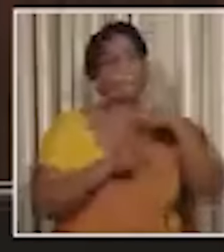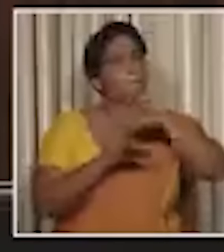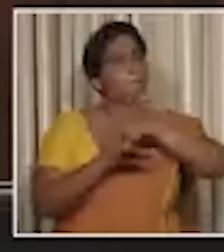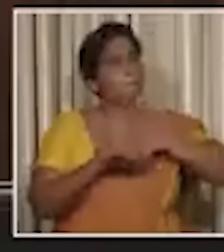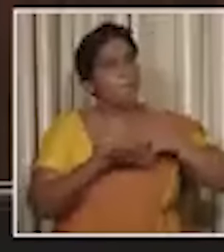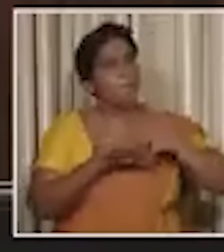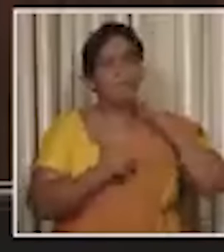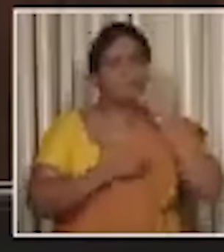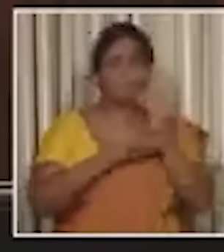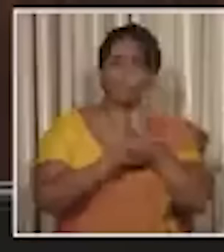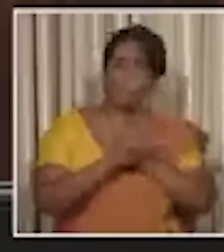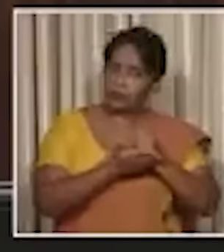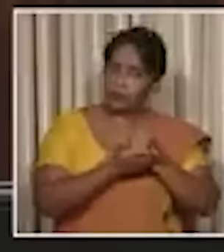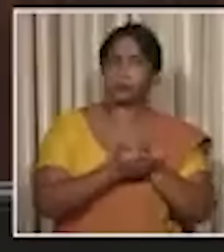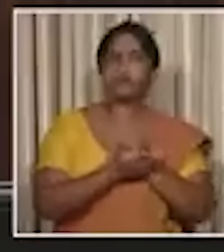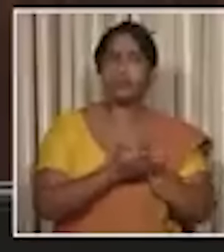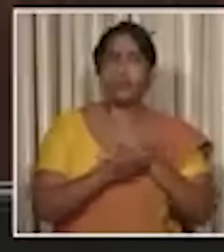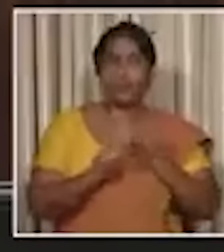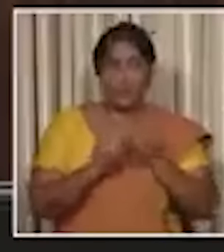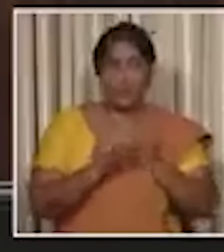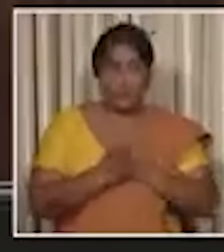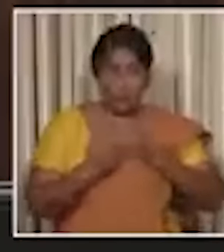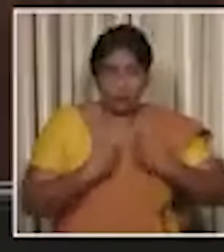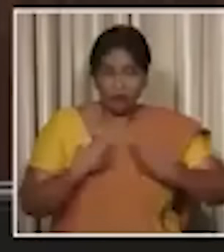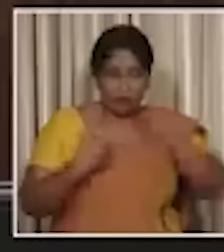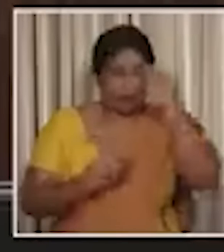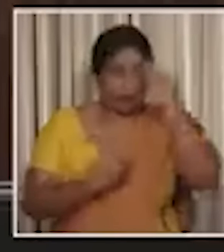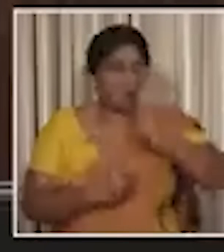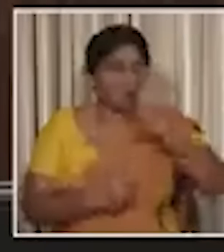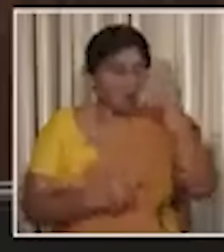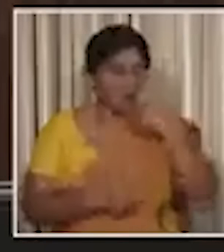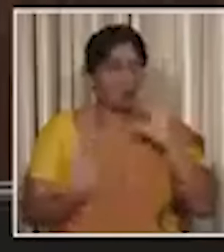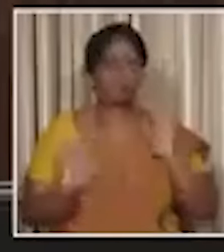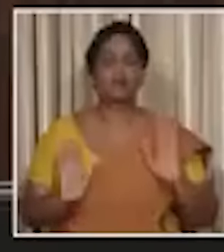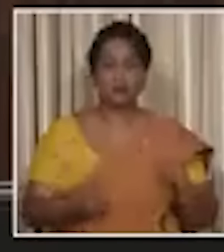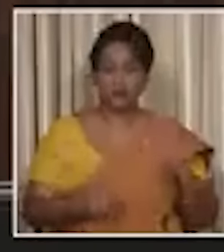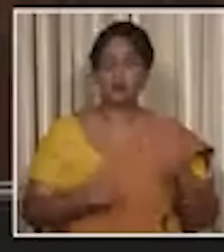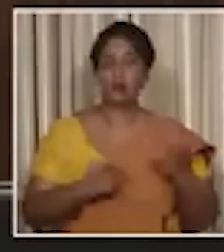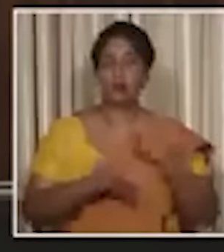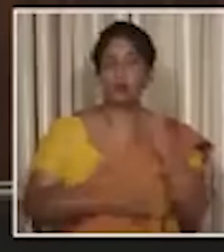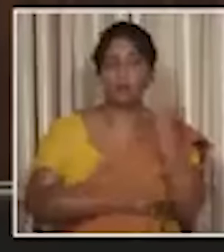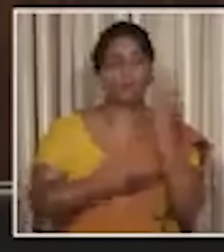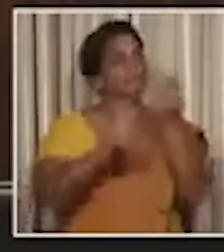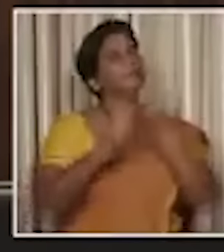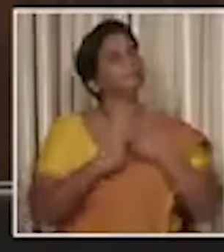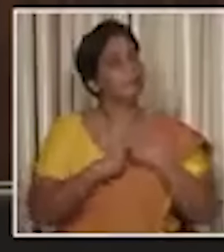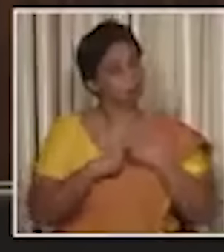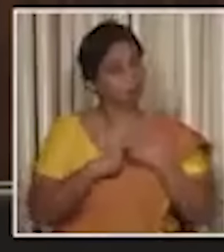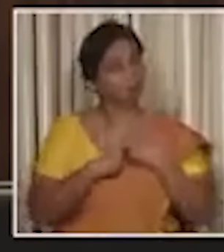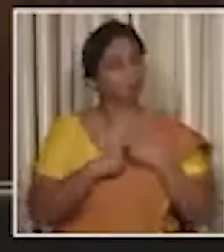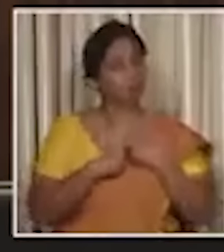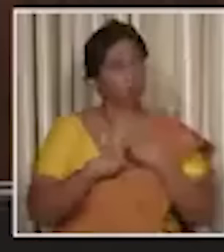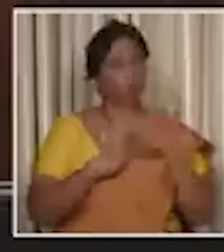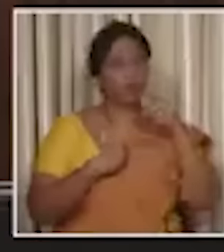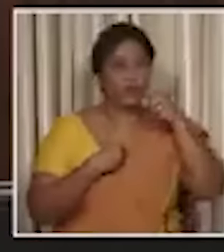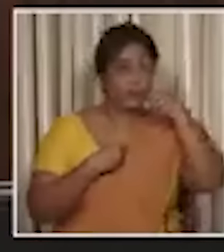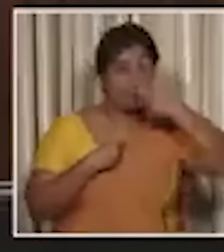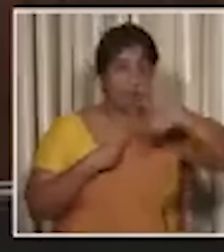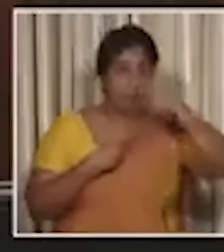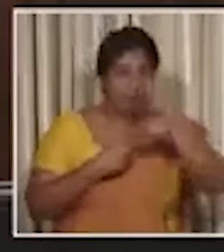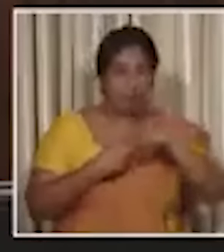எமக்கு அதிகாரத்தை வழங்கிய பிறகு அதுதான் இறுதி என்று நினைத்துக் கொண்டால் அது அப்படி அல்ல. அவர்களுக்கு அடுத்த அதிகார மாற்றத்தின்